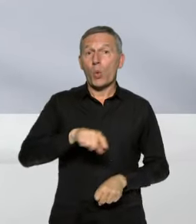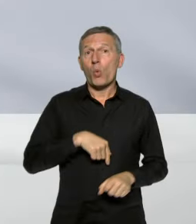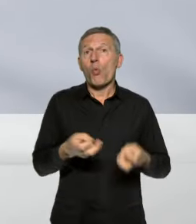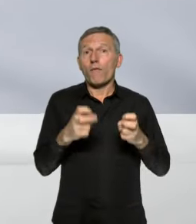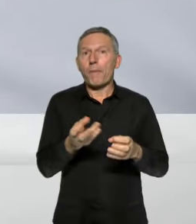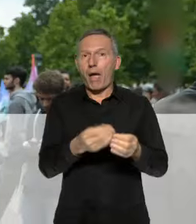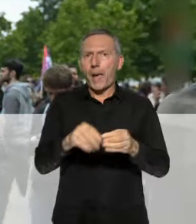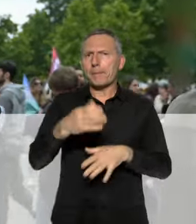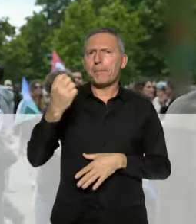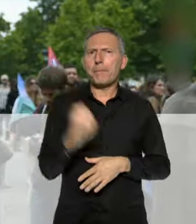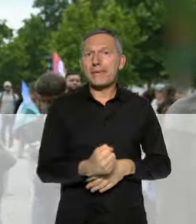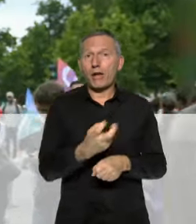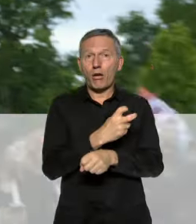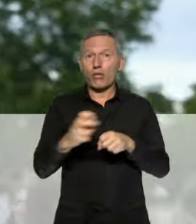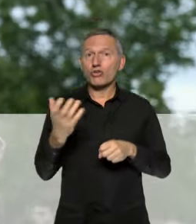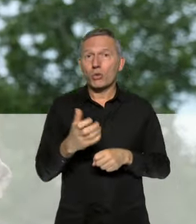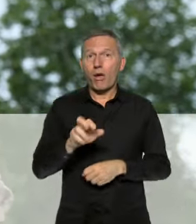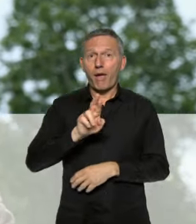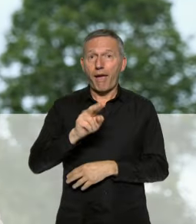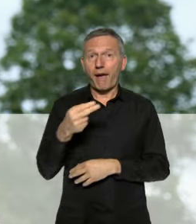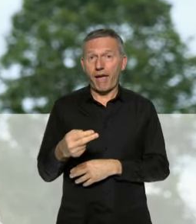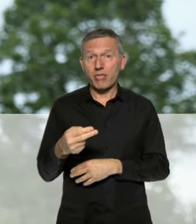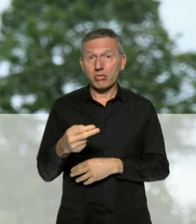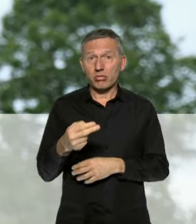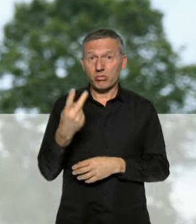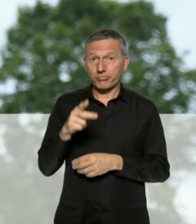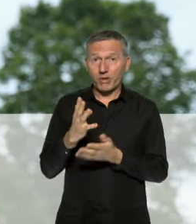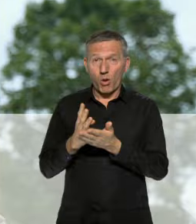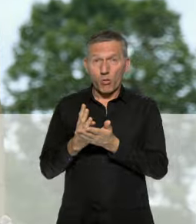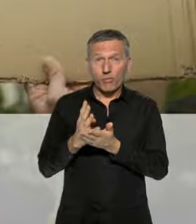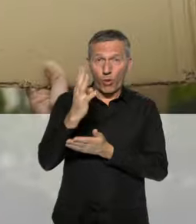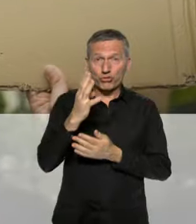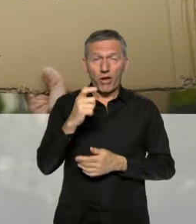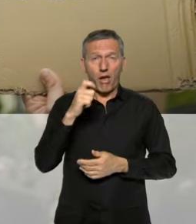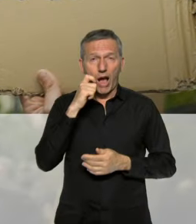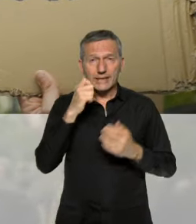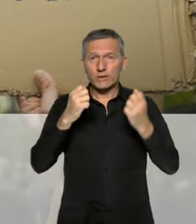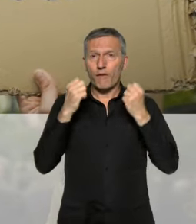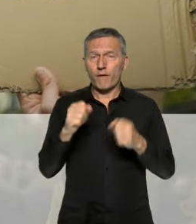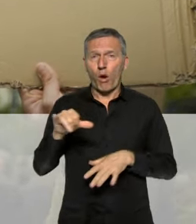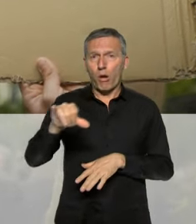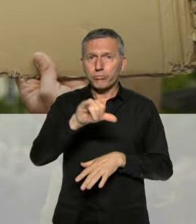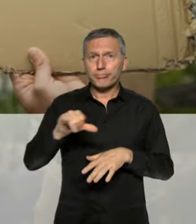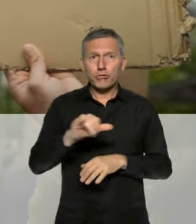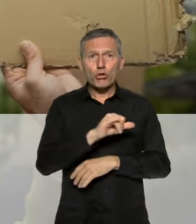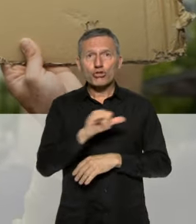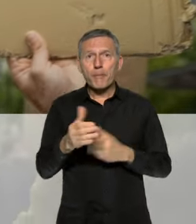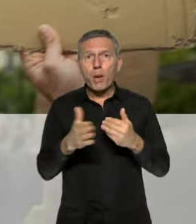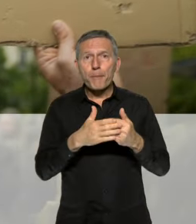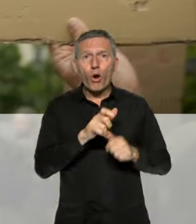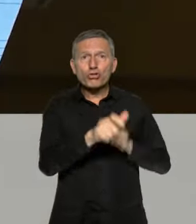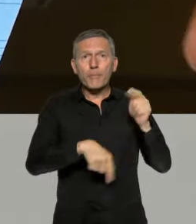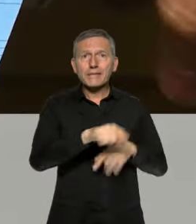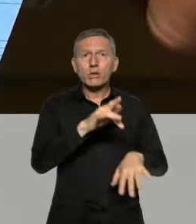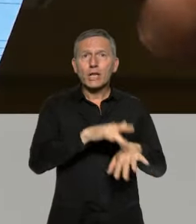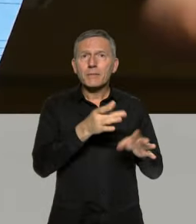surtout, nous ne voulons pas d'un danger plus grand encore. Celui du Rassemblement national et de son projet, raciste et trompeur. Qui n'est jamais